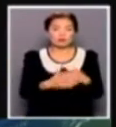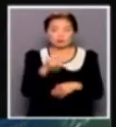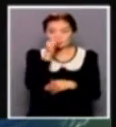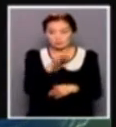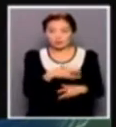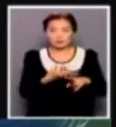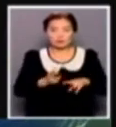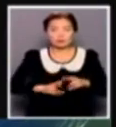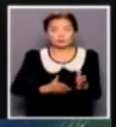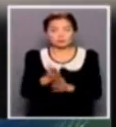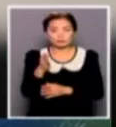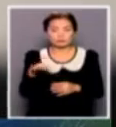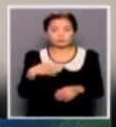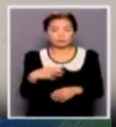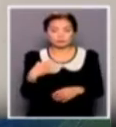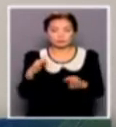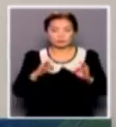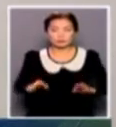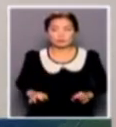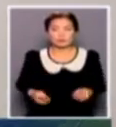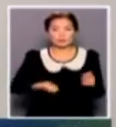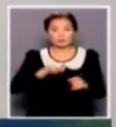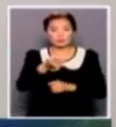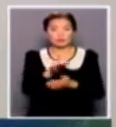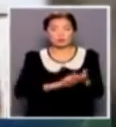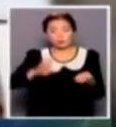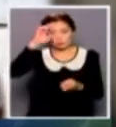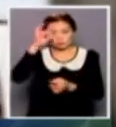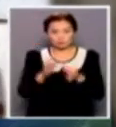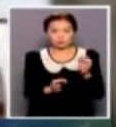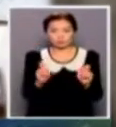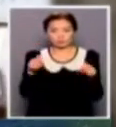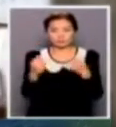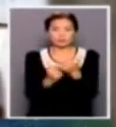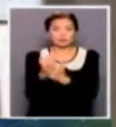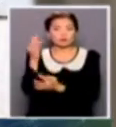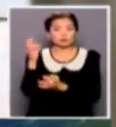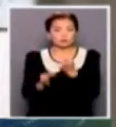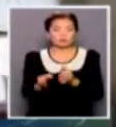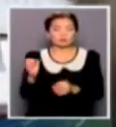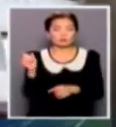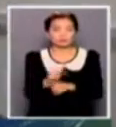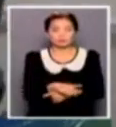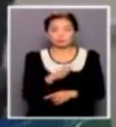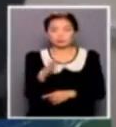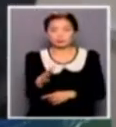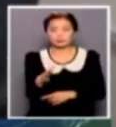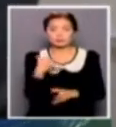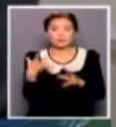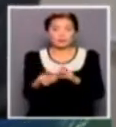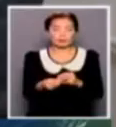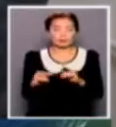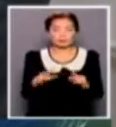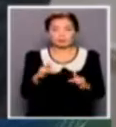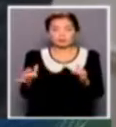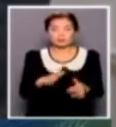ответственности. Они обращаются с представлением в органы юстиции, где государственные служащие составляют протокол и направляют дело в суд. А пройдет